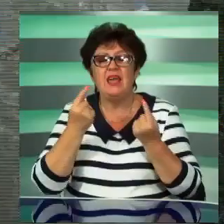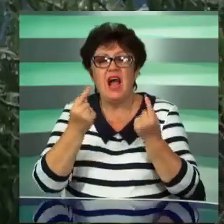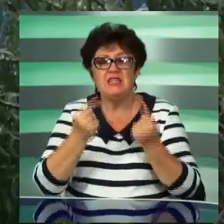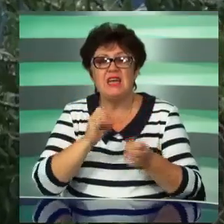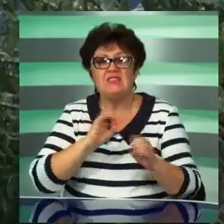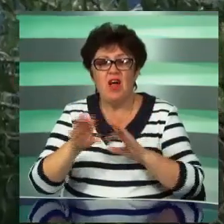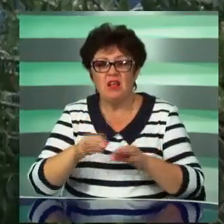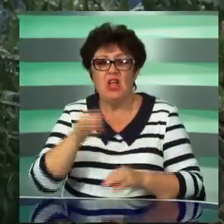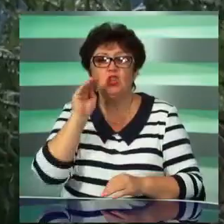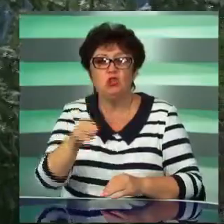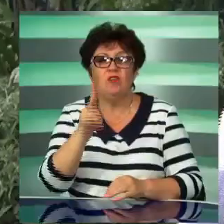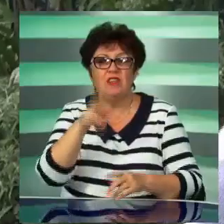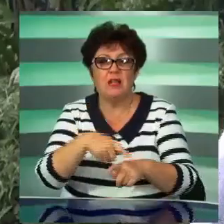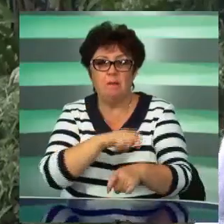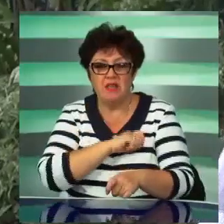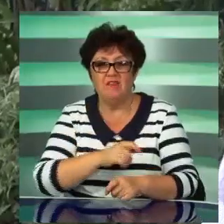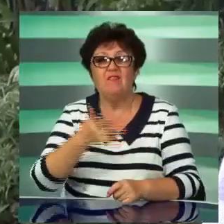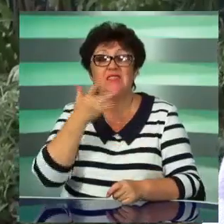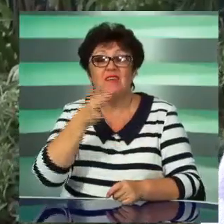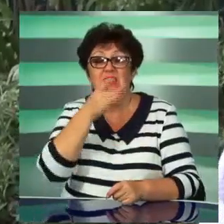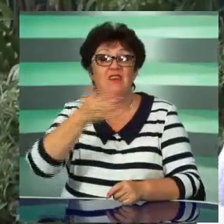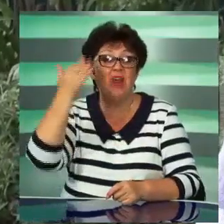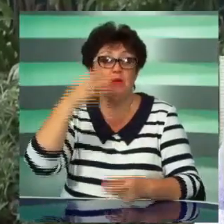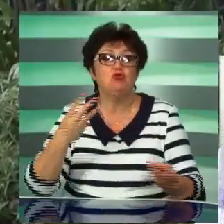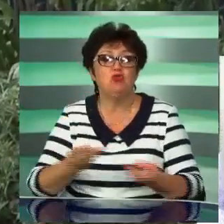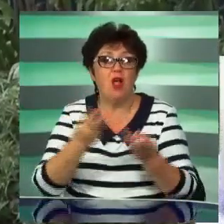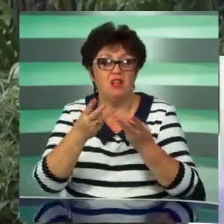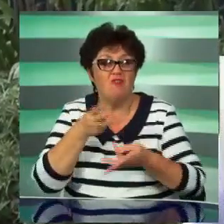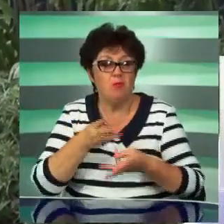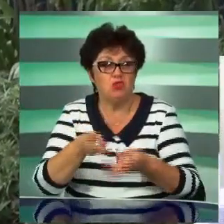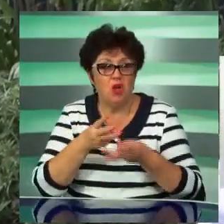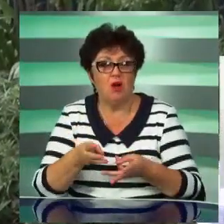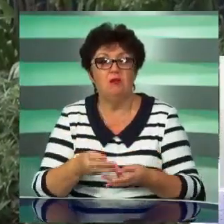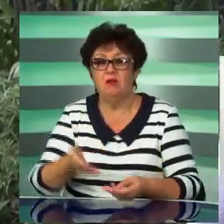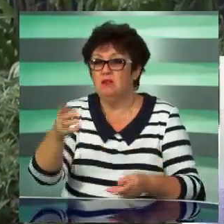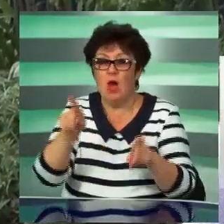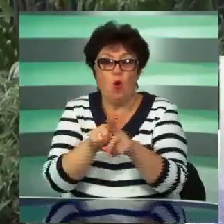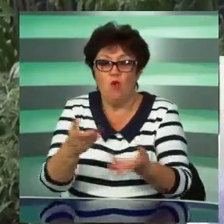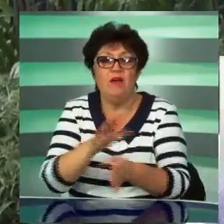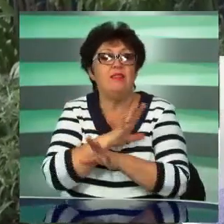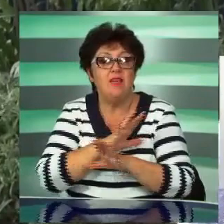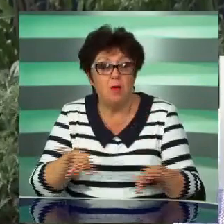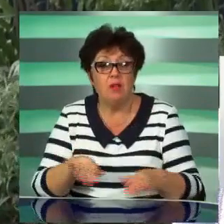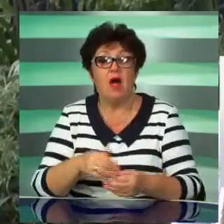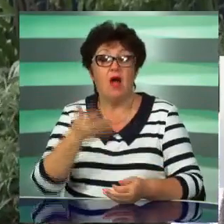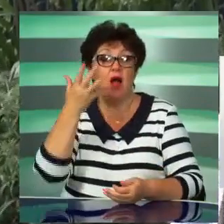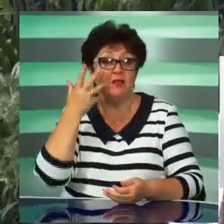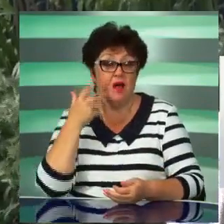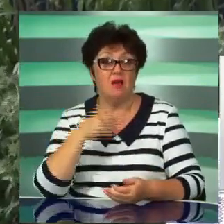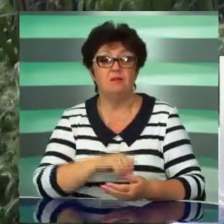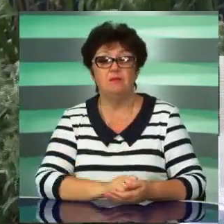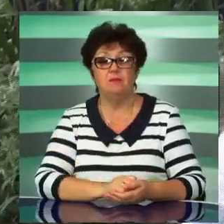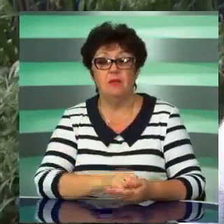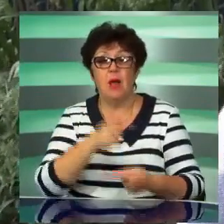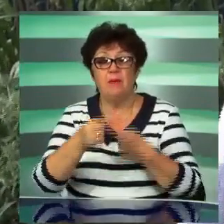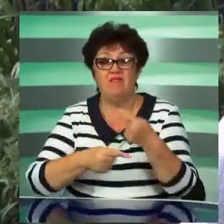раскинулась на 1000 квадратных метров. В советское время все это сжигалось на смещах. Такого не было. А уже вот когда